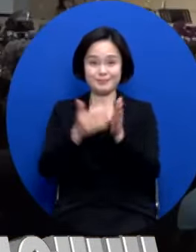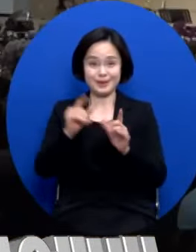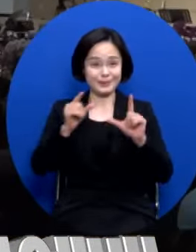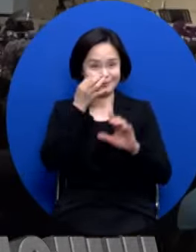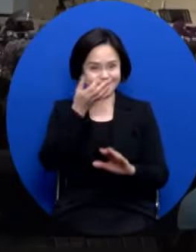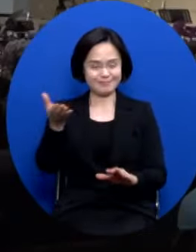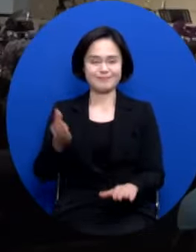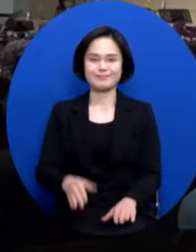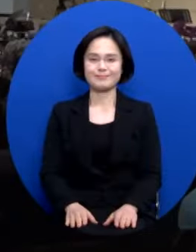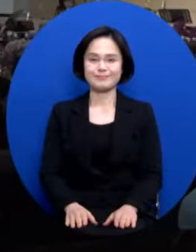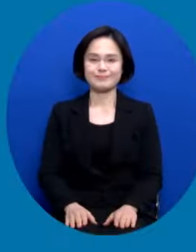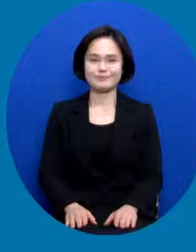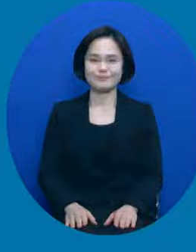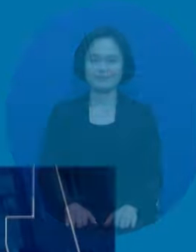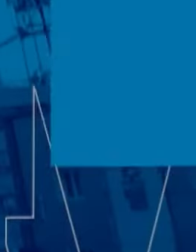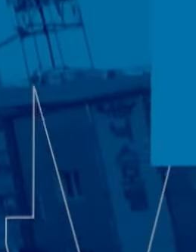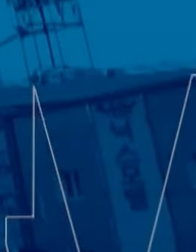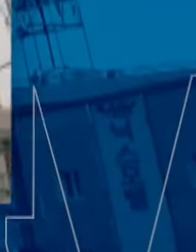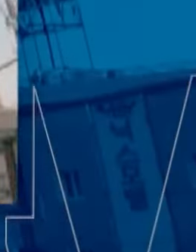전해드립니다.